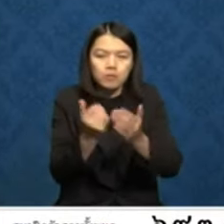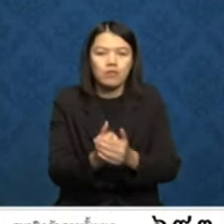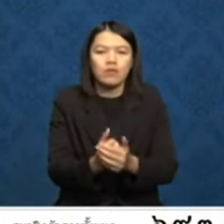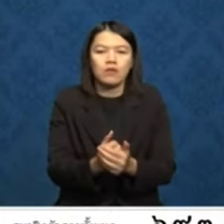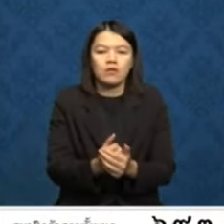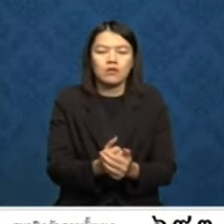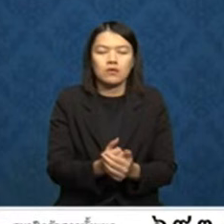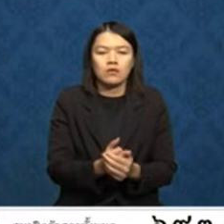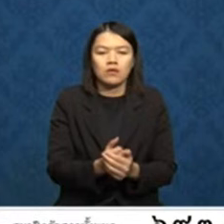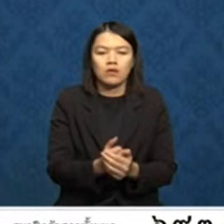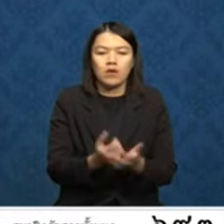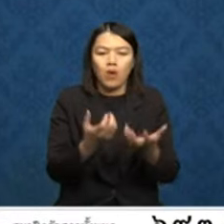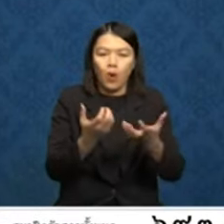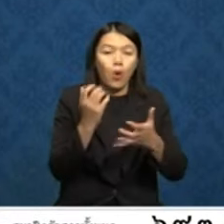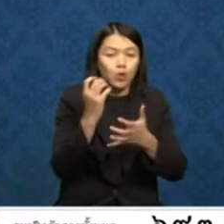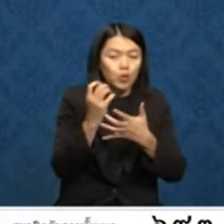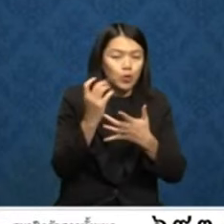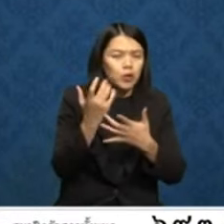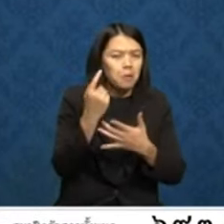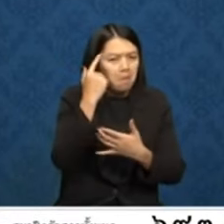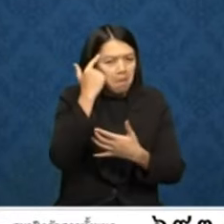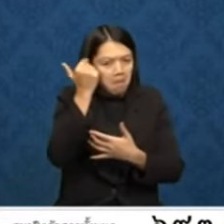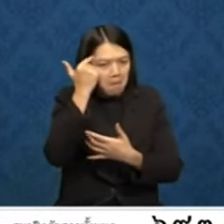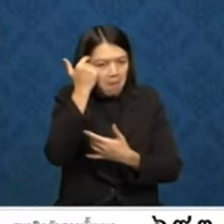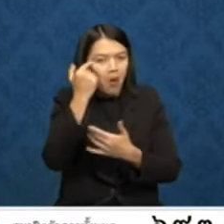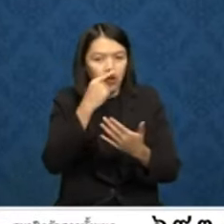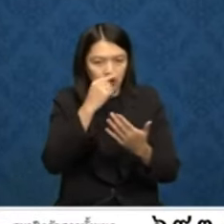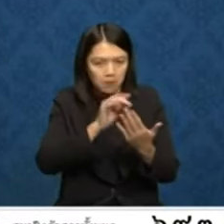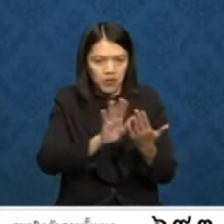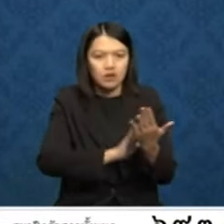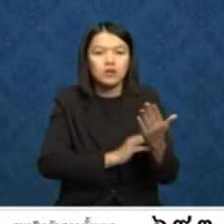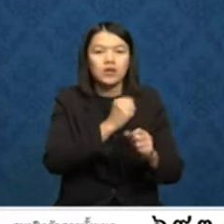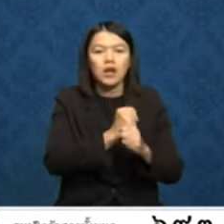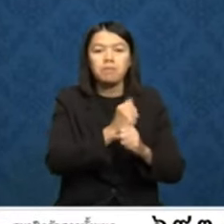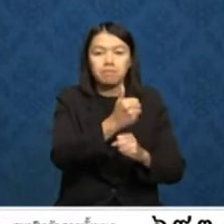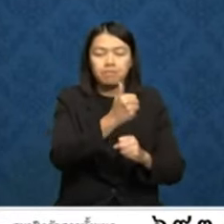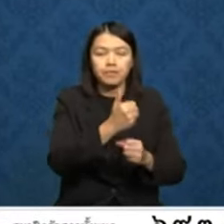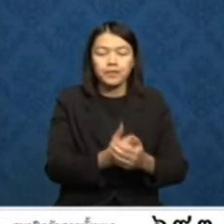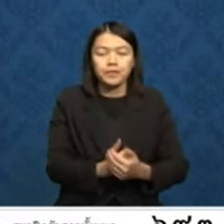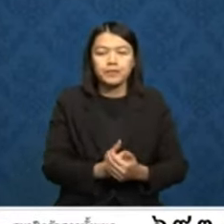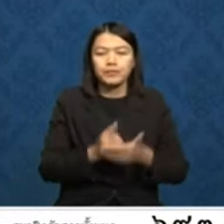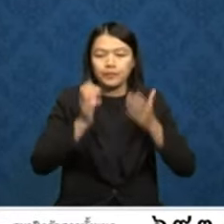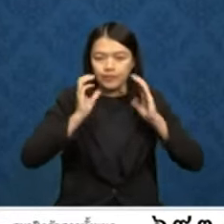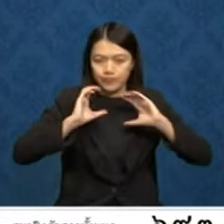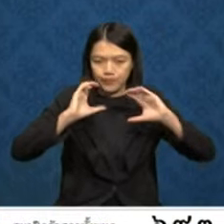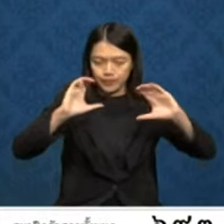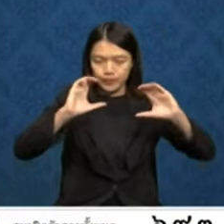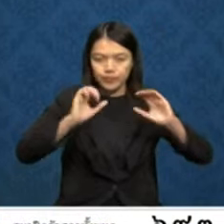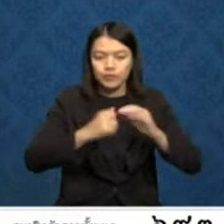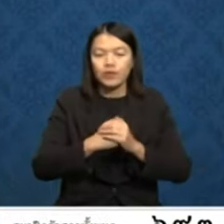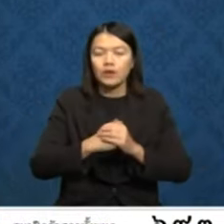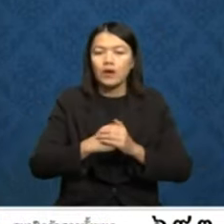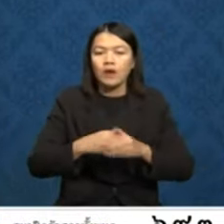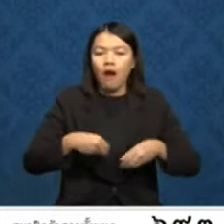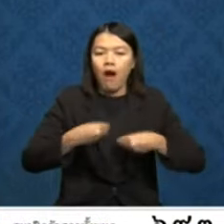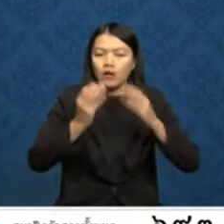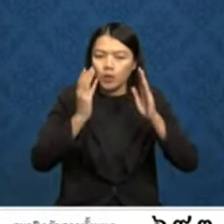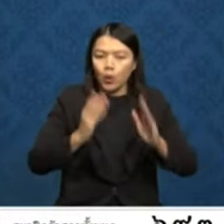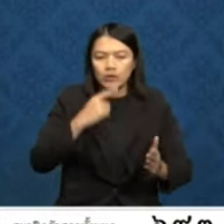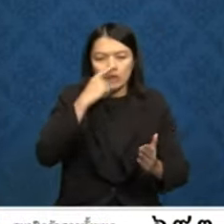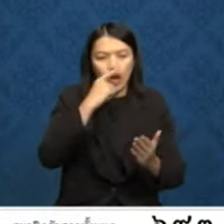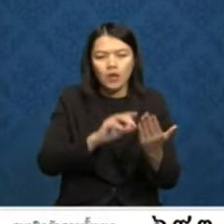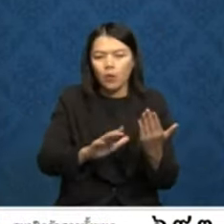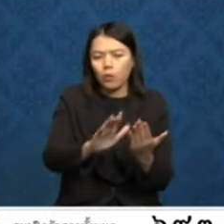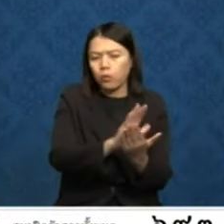การใช้อุปกรณ์อิเล็กทรอนิกส์อัจฉริยะในประเทศรัฐบาลนี้จะวางรากฐานให้คนไทยทุกกลุ่มทุกวั